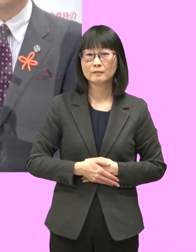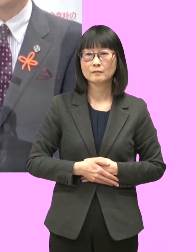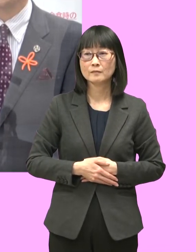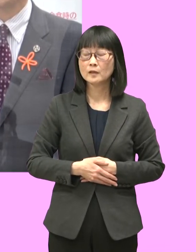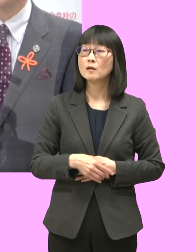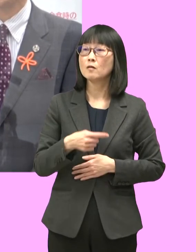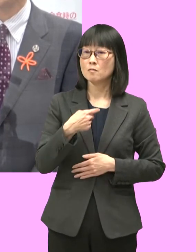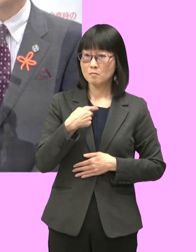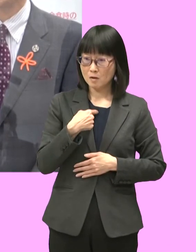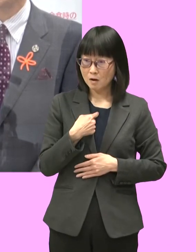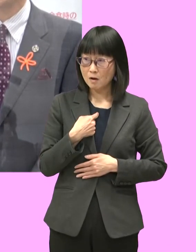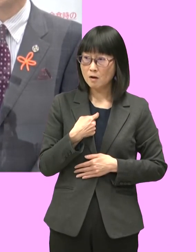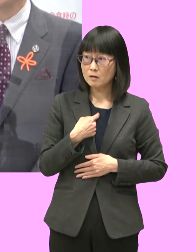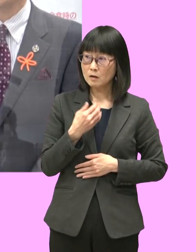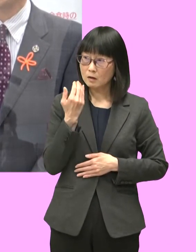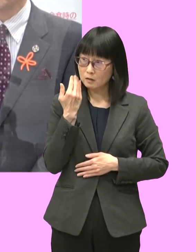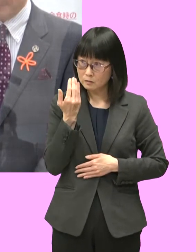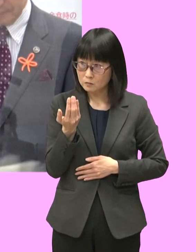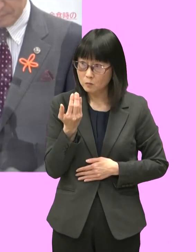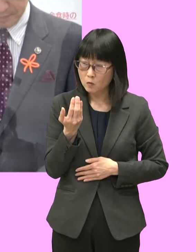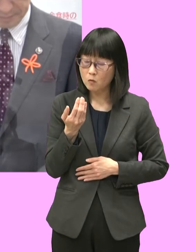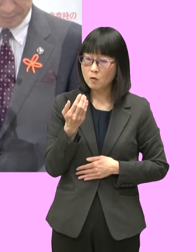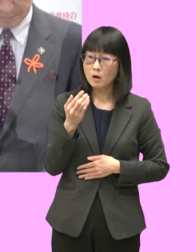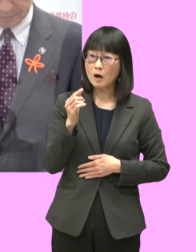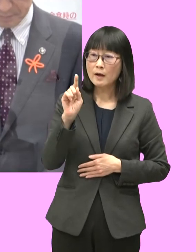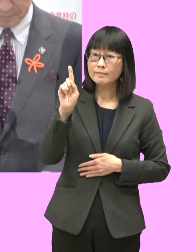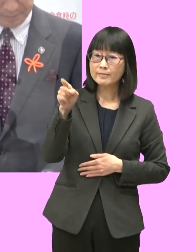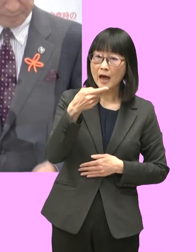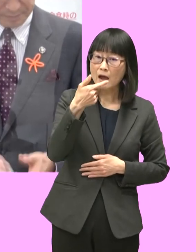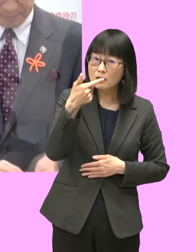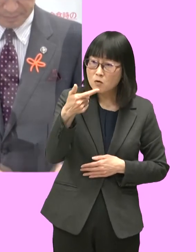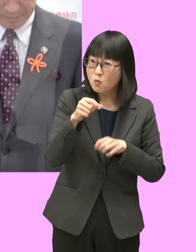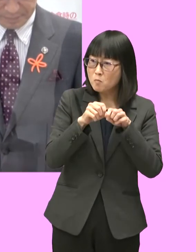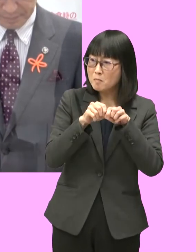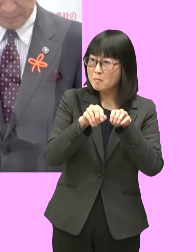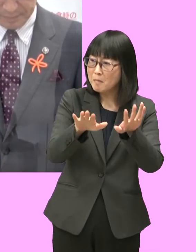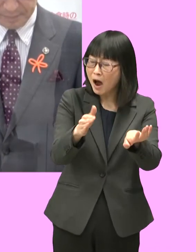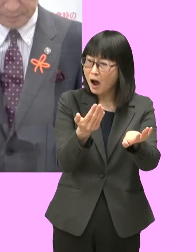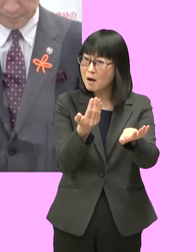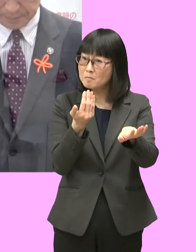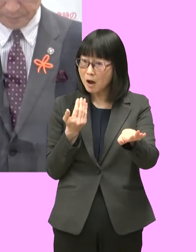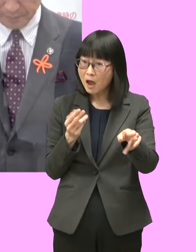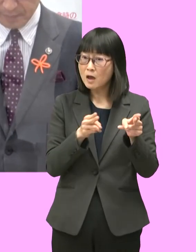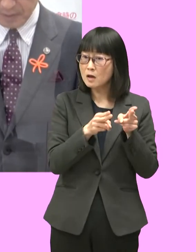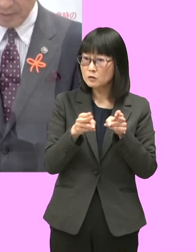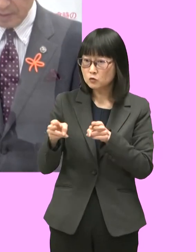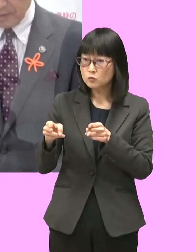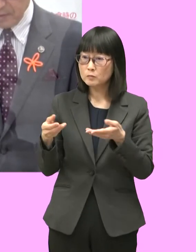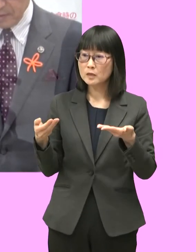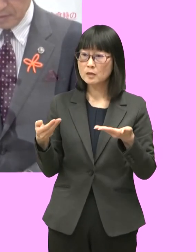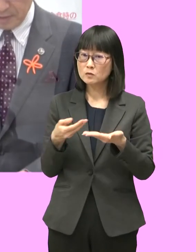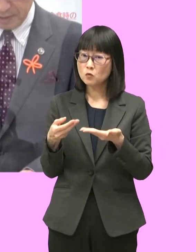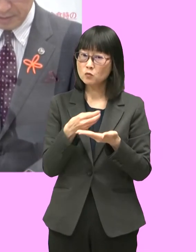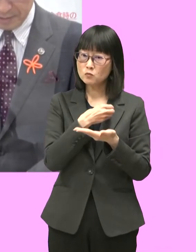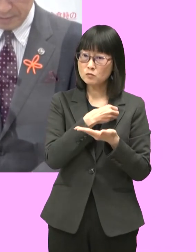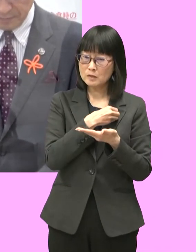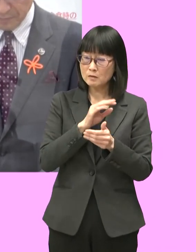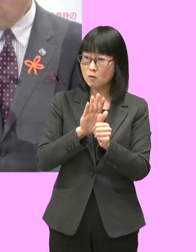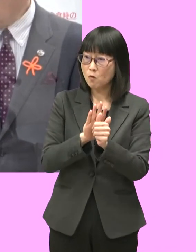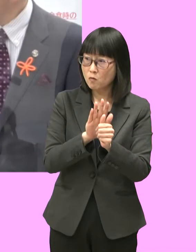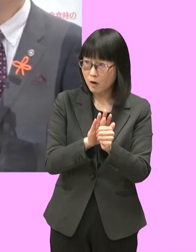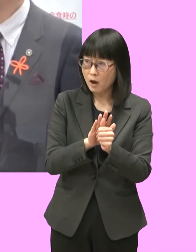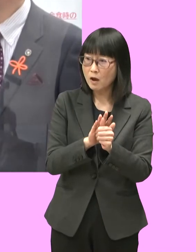私の方からは第6波に備えた職員の疫学調査の研修の点で確認したいことがあったんですけれ